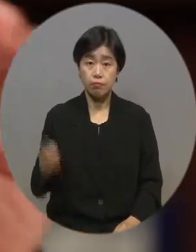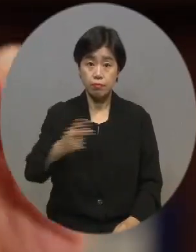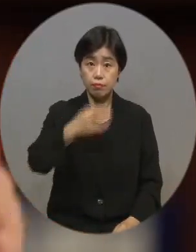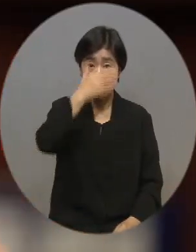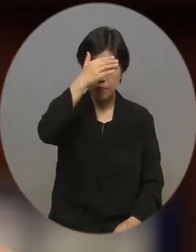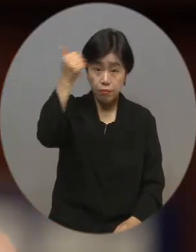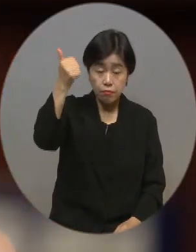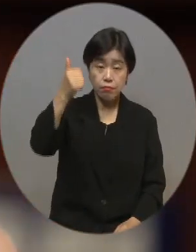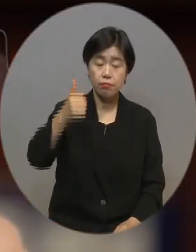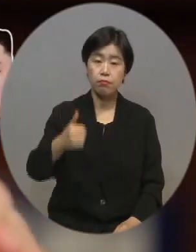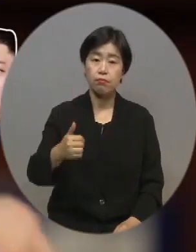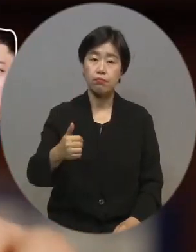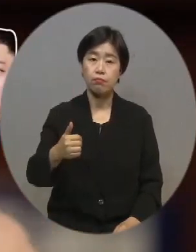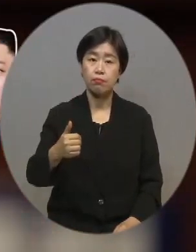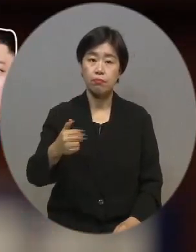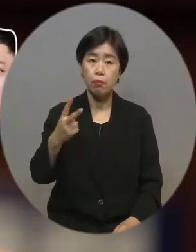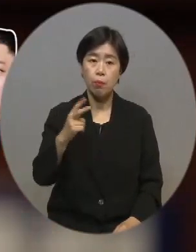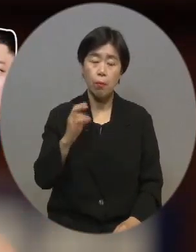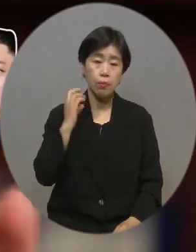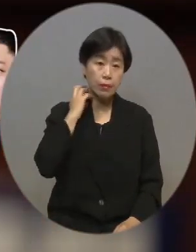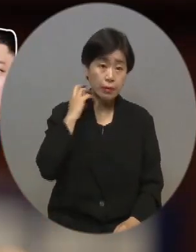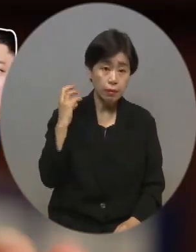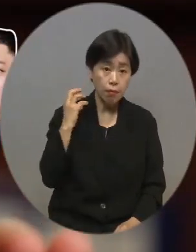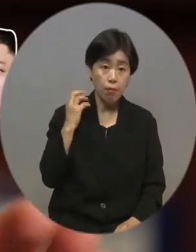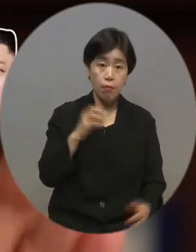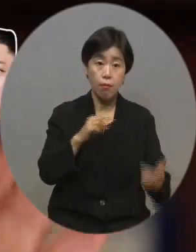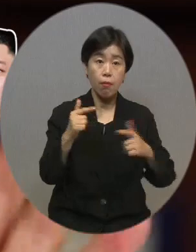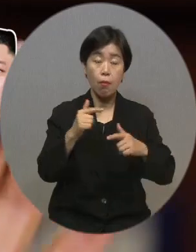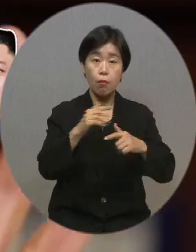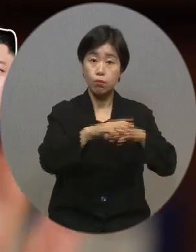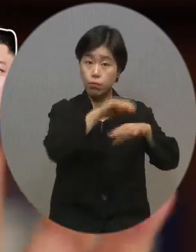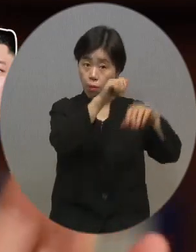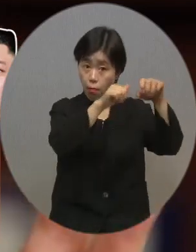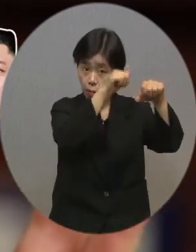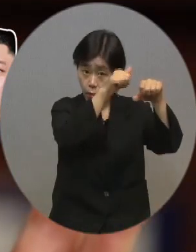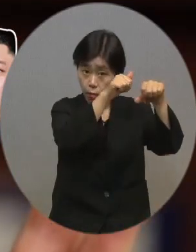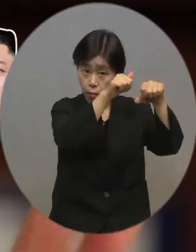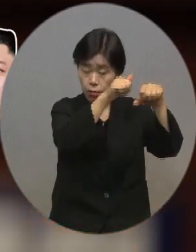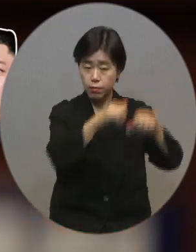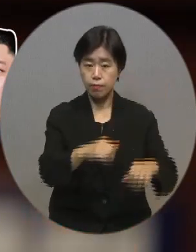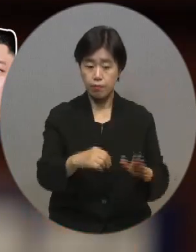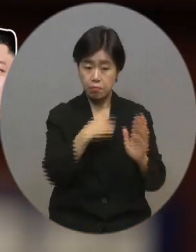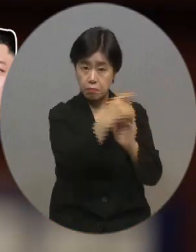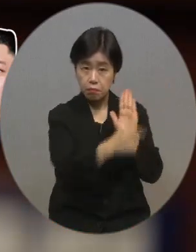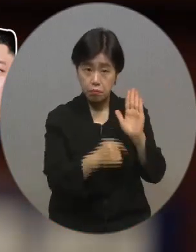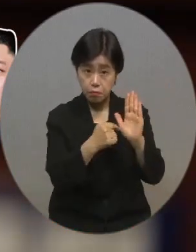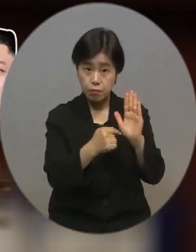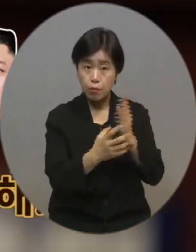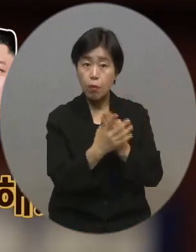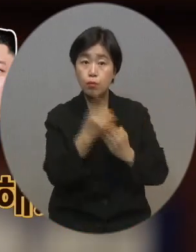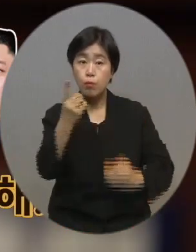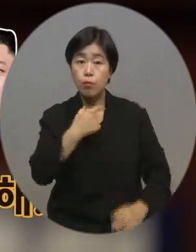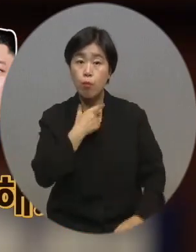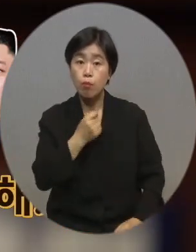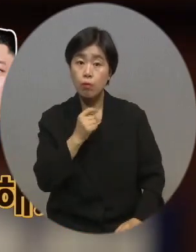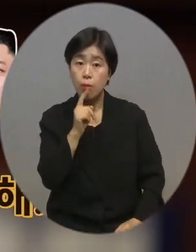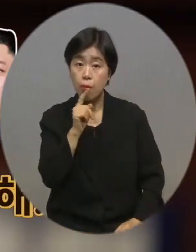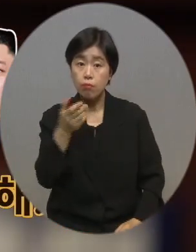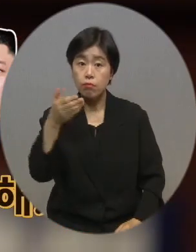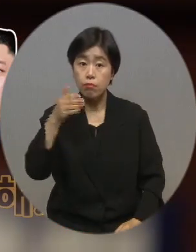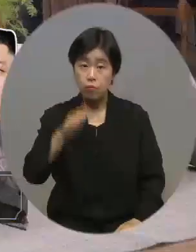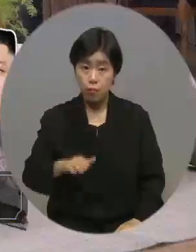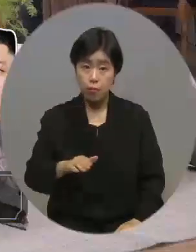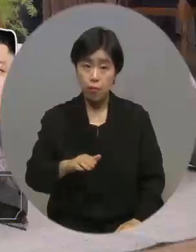그러니까 김일성, 김정일이 전부 다 통일이 북한의 꿈인데 이게 손자가 갑자기 또 그걸 안 하겠다고 그런단